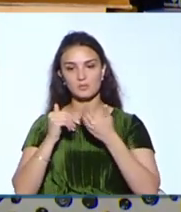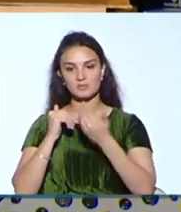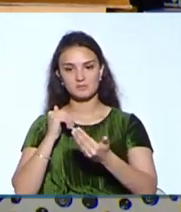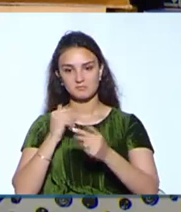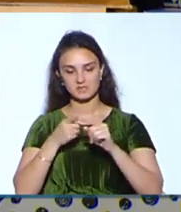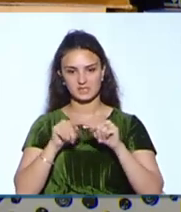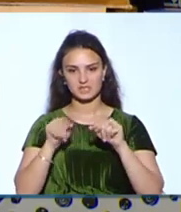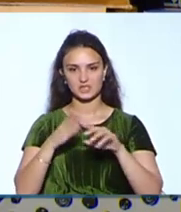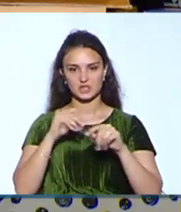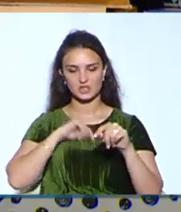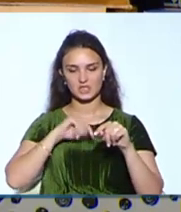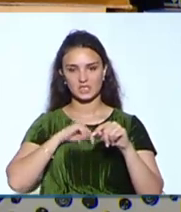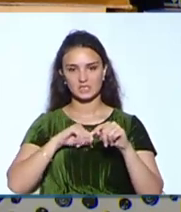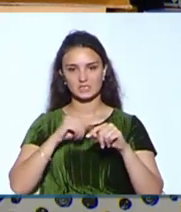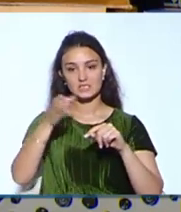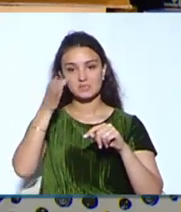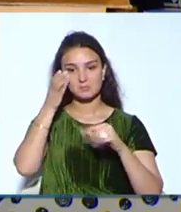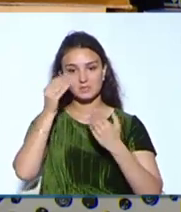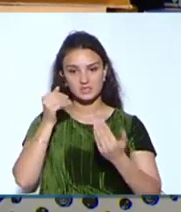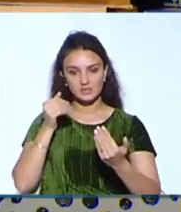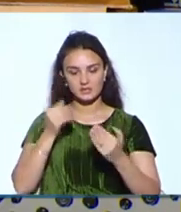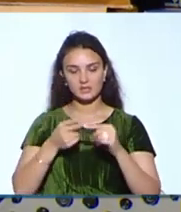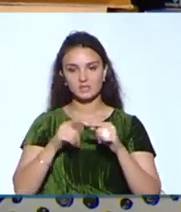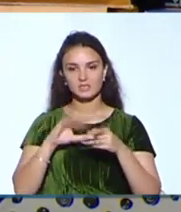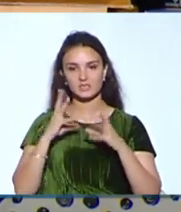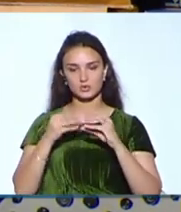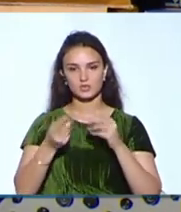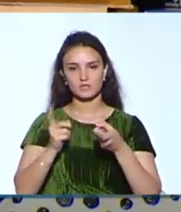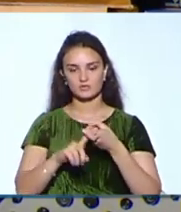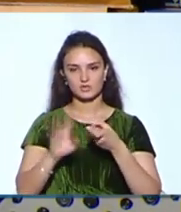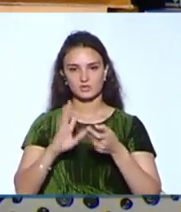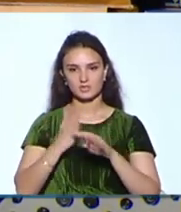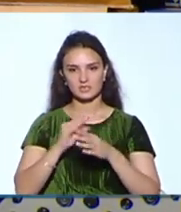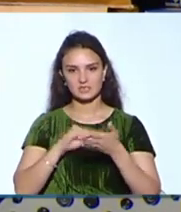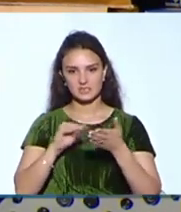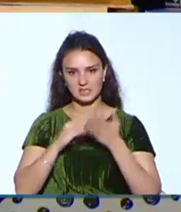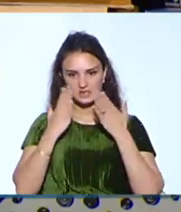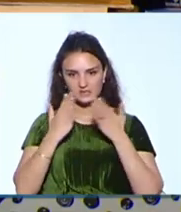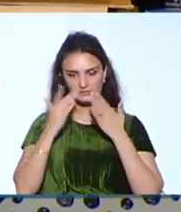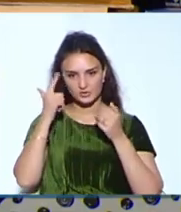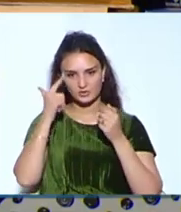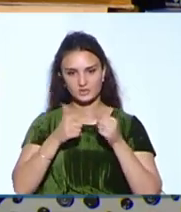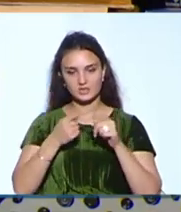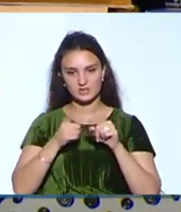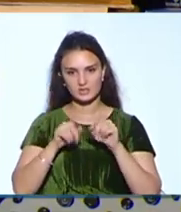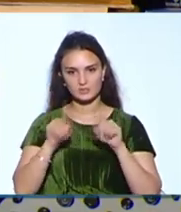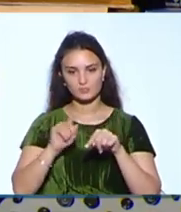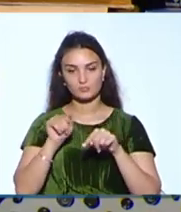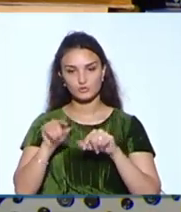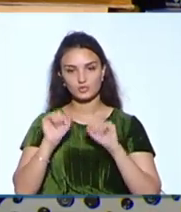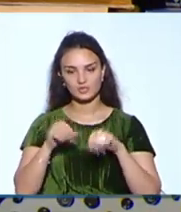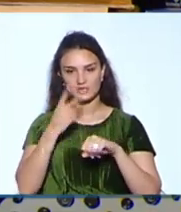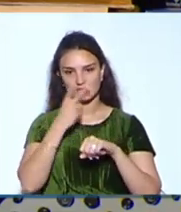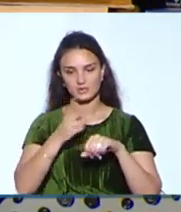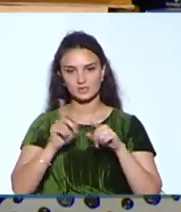მიმართ, ეს არის შინაგანი სიბრძნე, რომელიც საერთოდ კავშირში არ არის წერაკითხვის ცოდნასთანაც კი, იმიტომ რომ შენ შეგიძლია